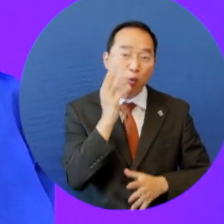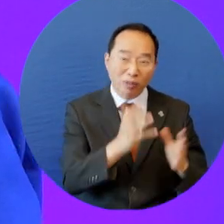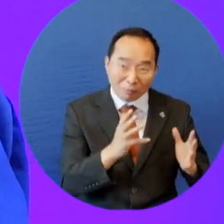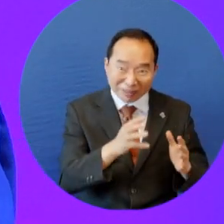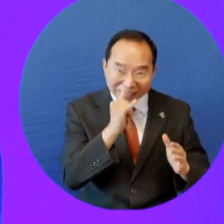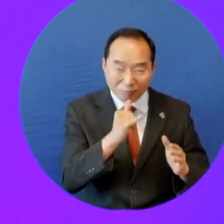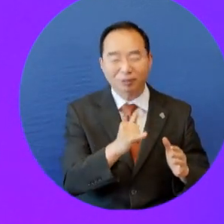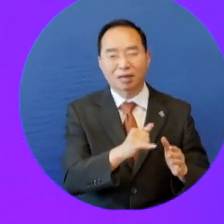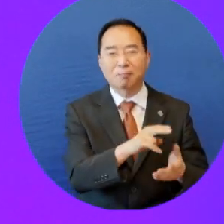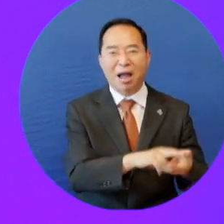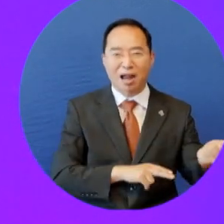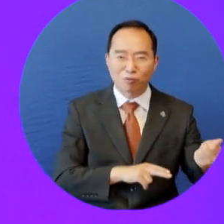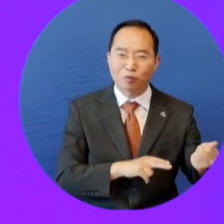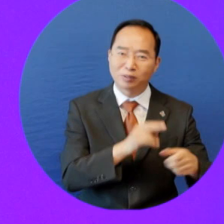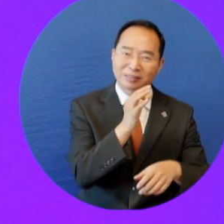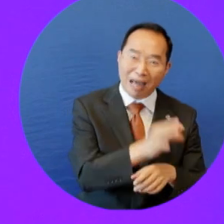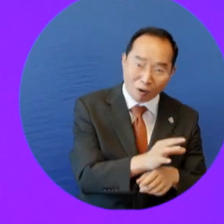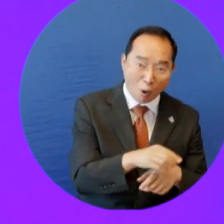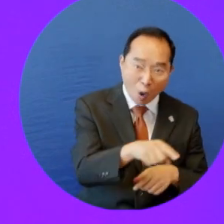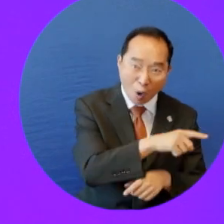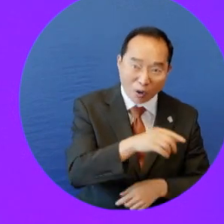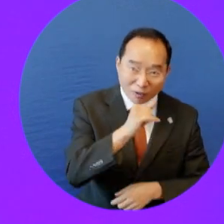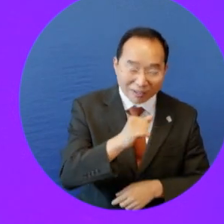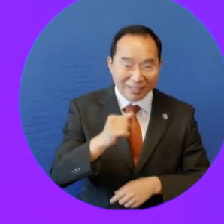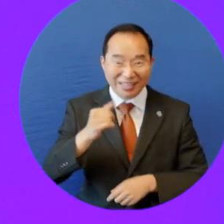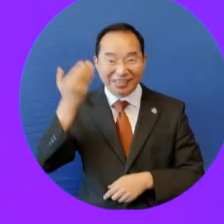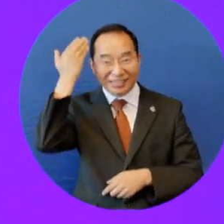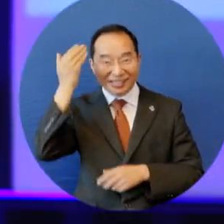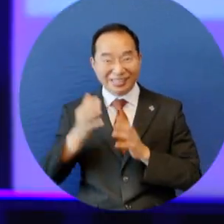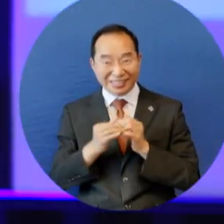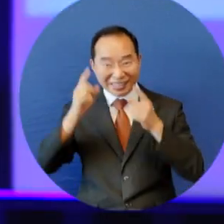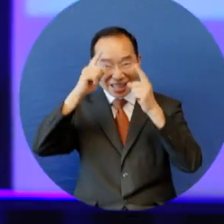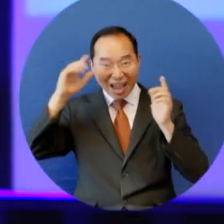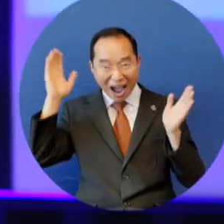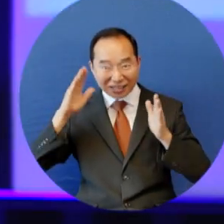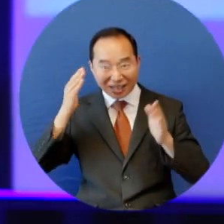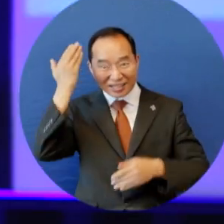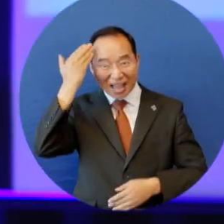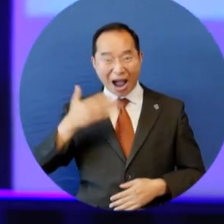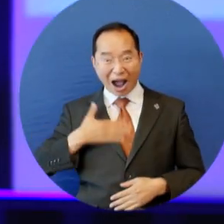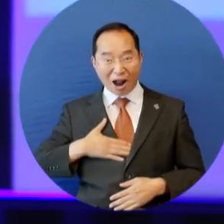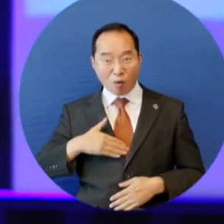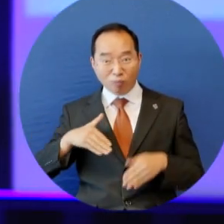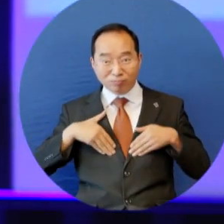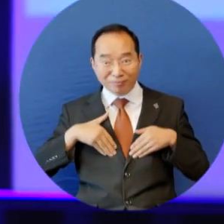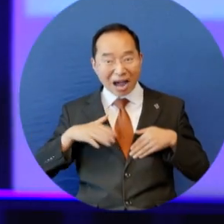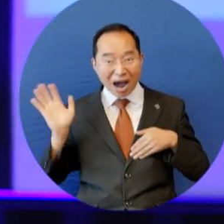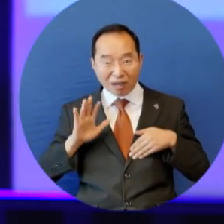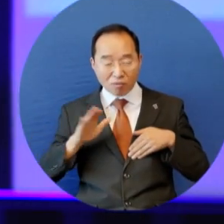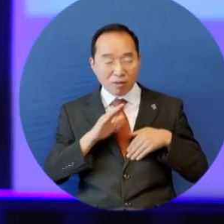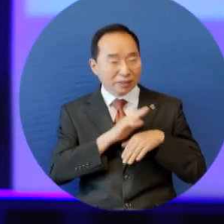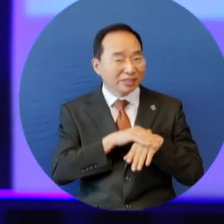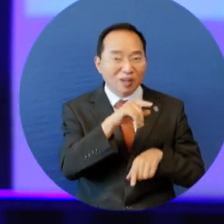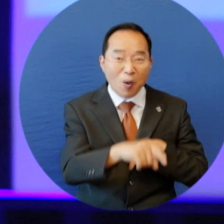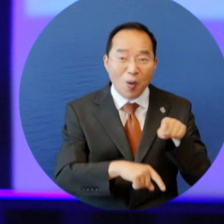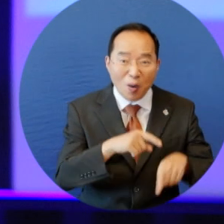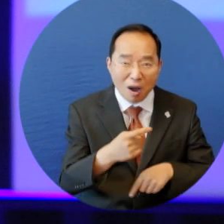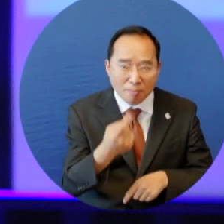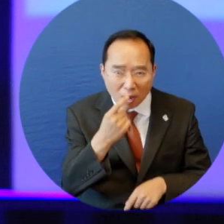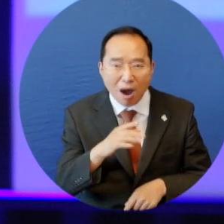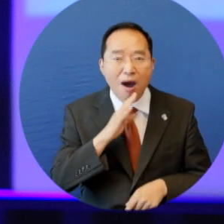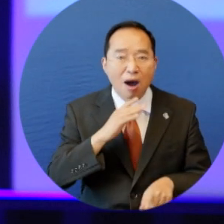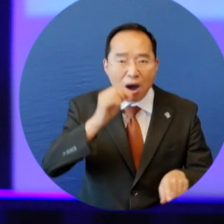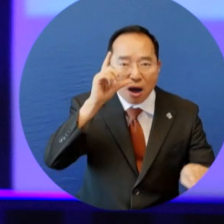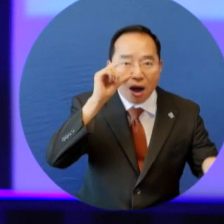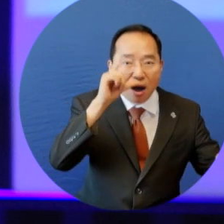하고요. 결국 대학생들이 지식인으로 머물러 있는 것이 아니라 현실 속에서 지역 주민들과 소통하면서 진정한